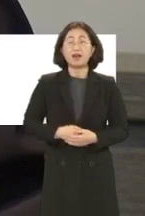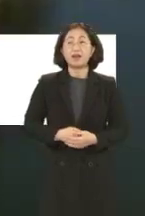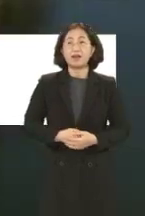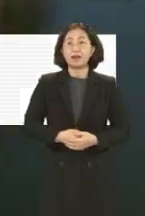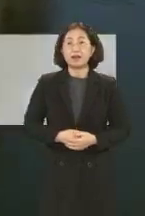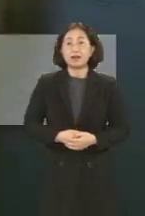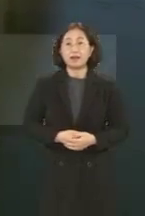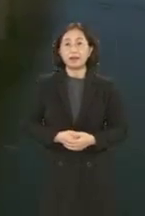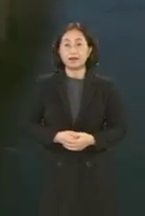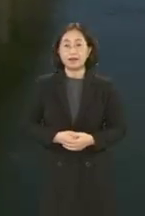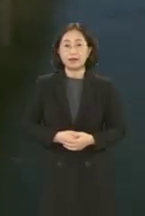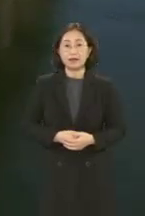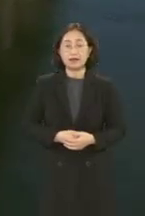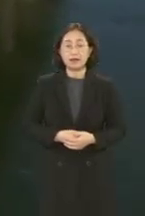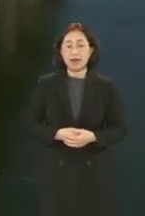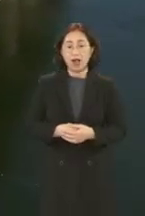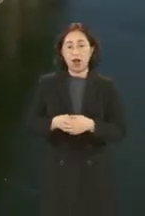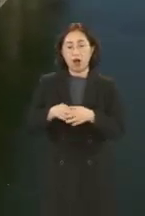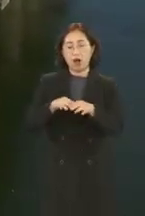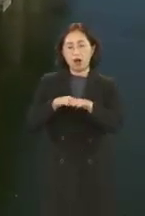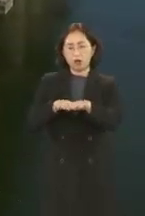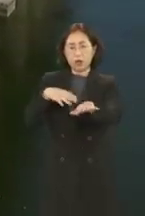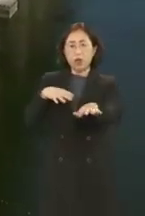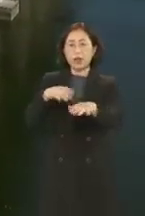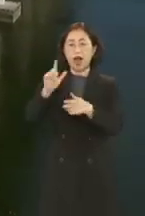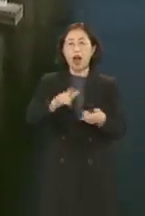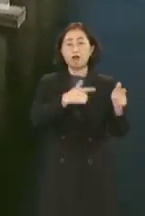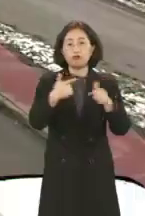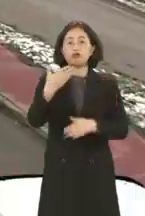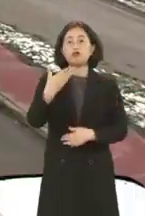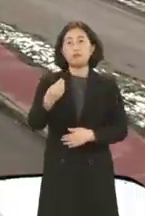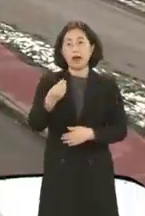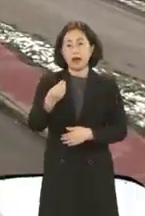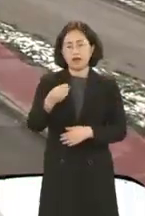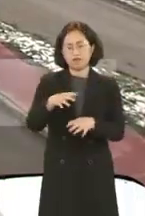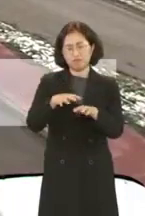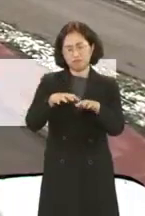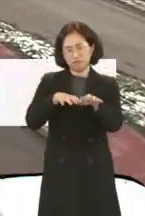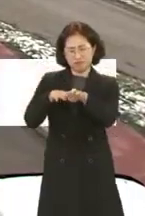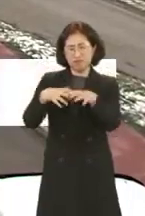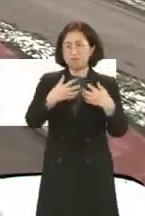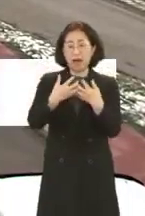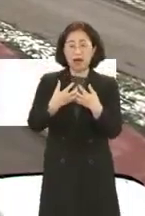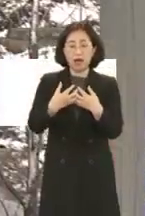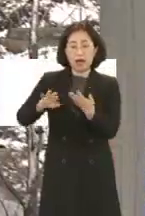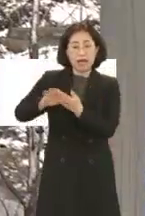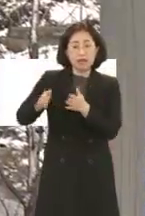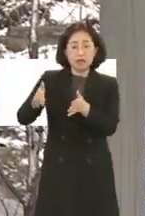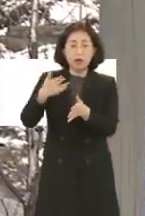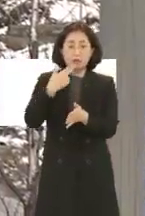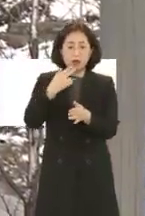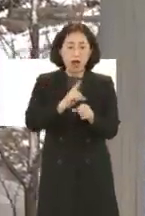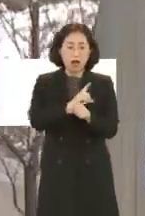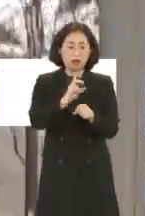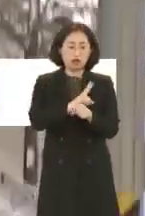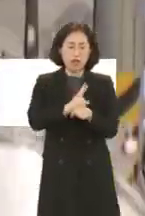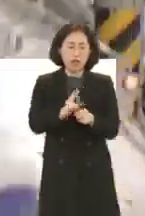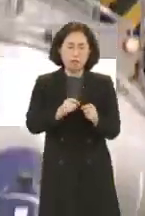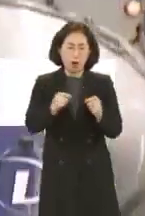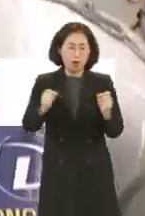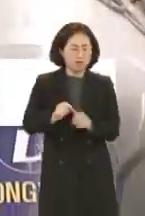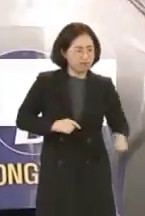상태입니다. 서해대교 통행량은 하루 9만여 대로 이미 포화 상태. 특히 대체 도로가 없어 한두 시간 멀리